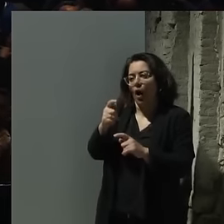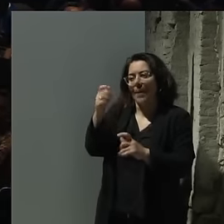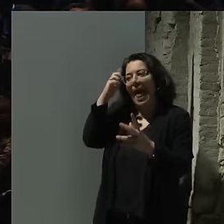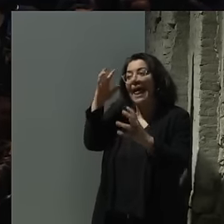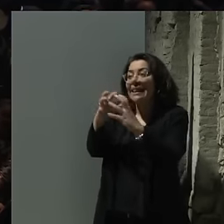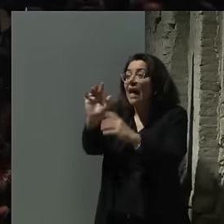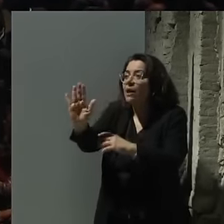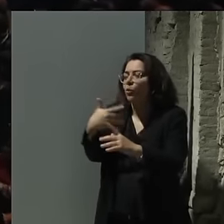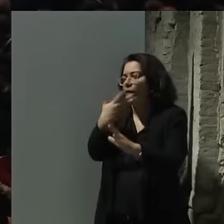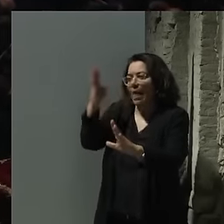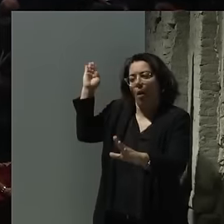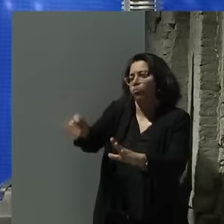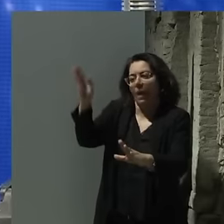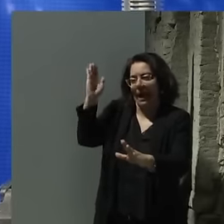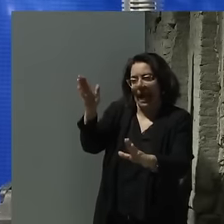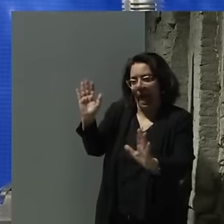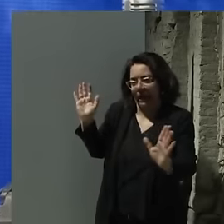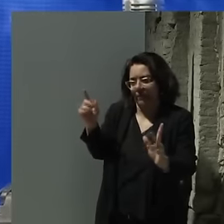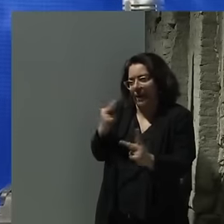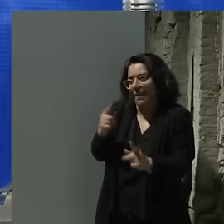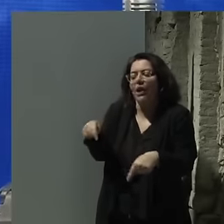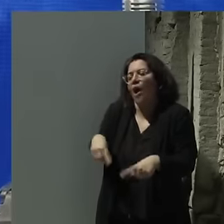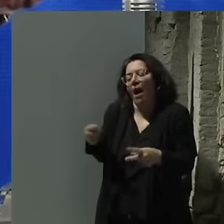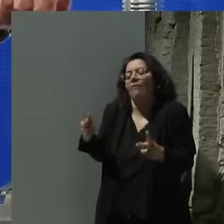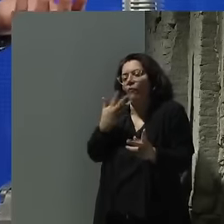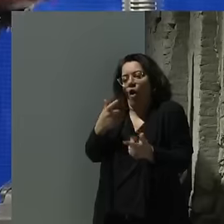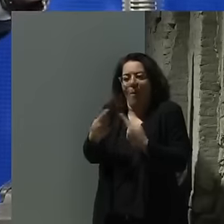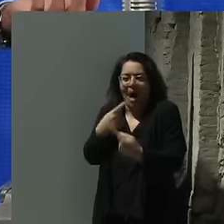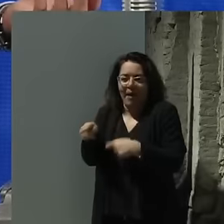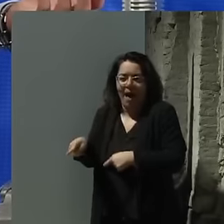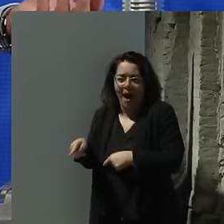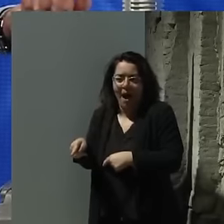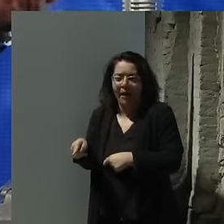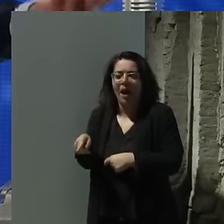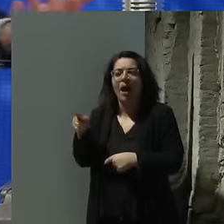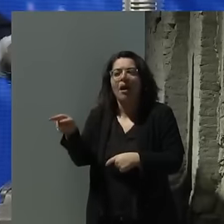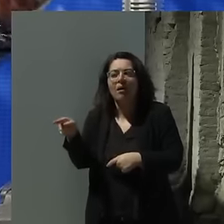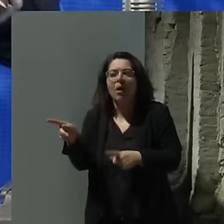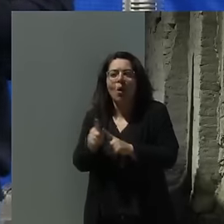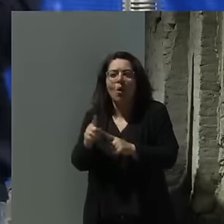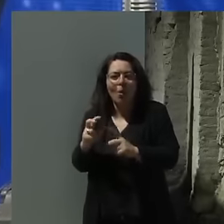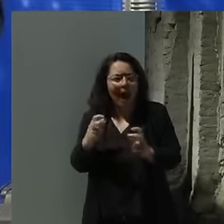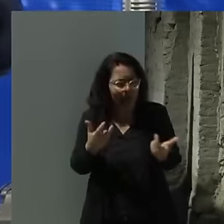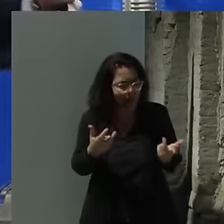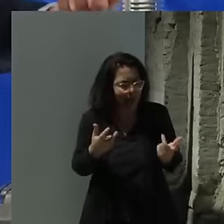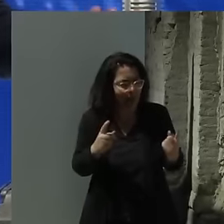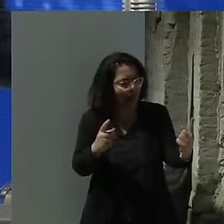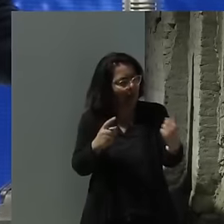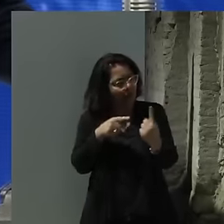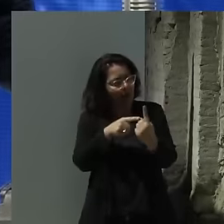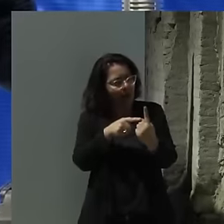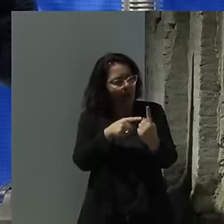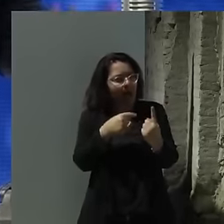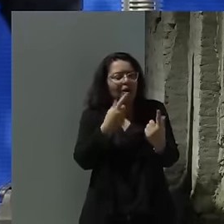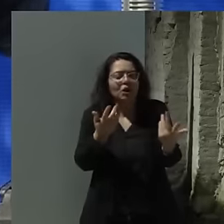volta in vita mia è stata di accogliere il mio dolore come qualcosa che c'era, indubbiamente, ma che non era normale io continuassi a essere